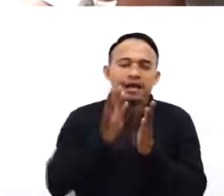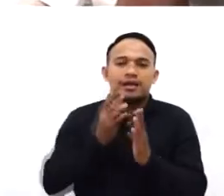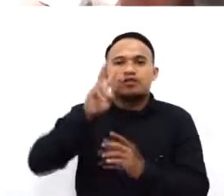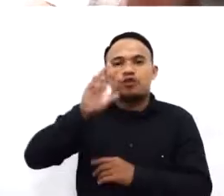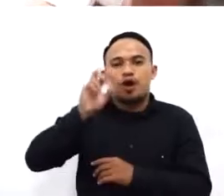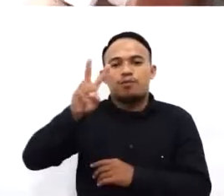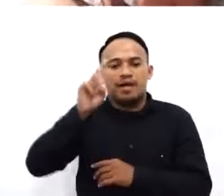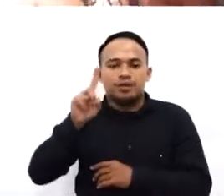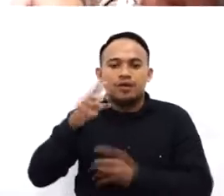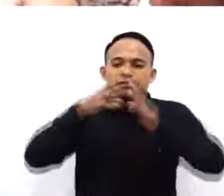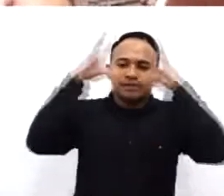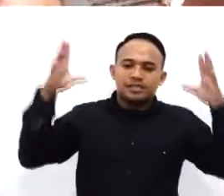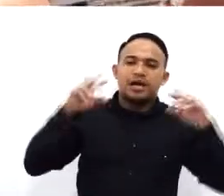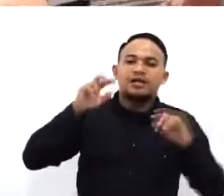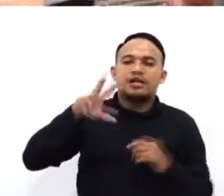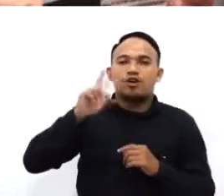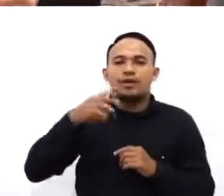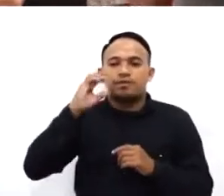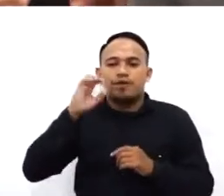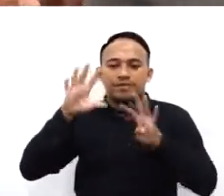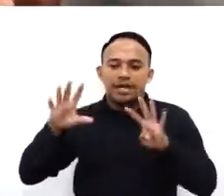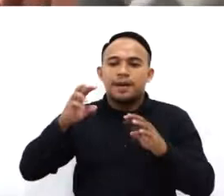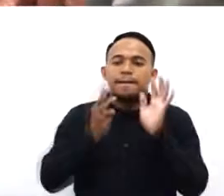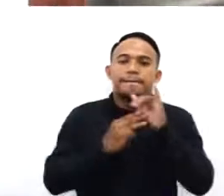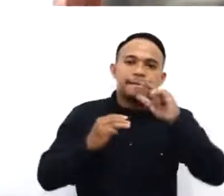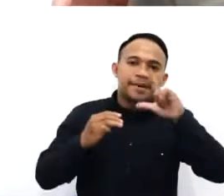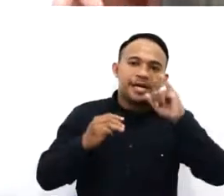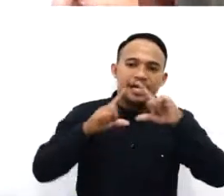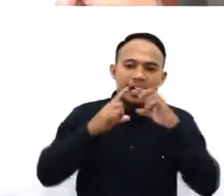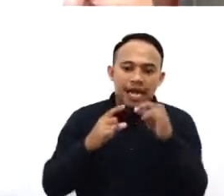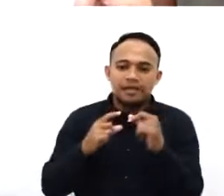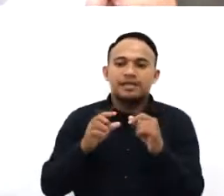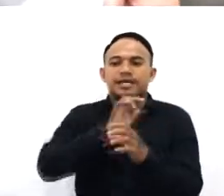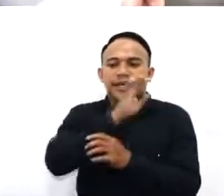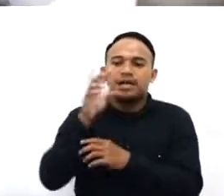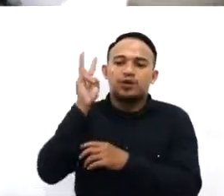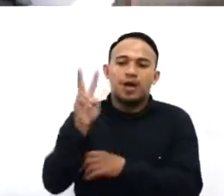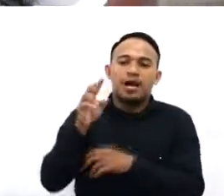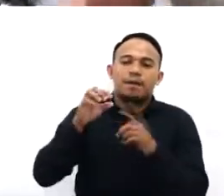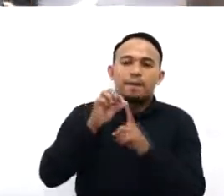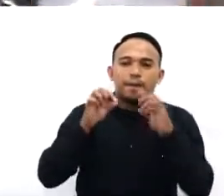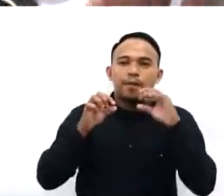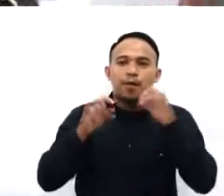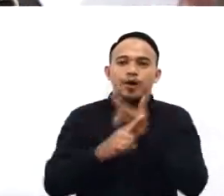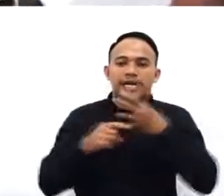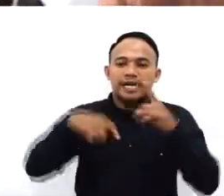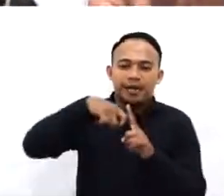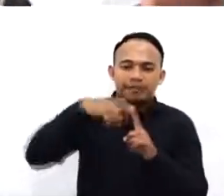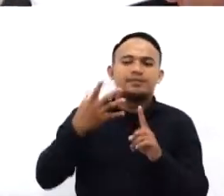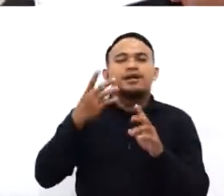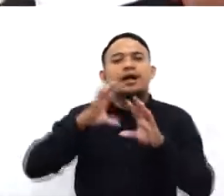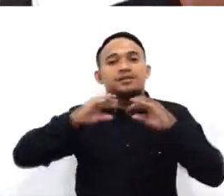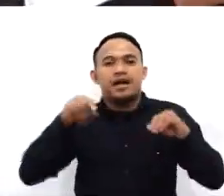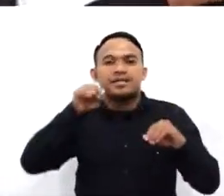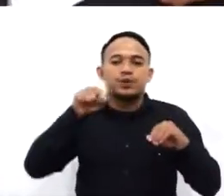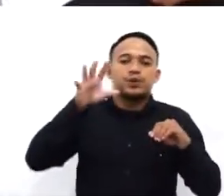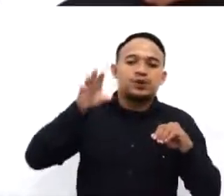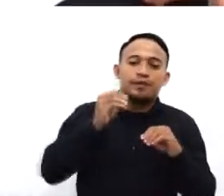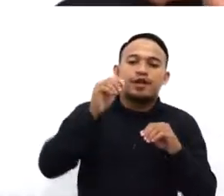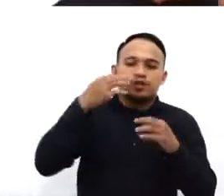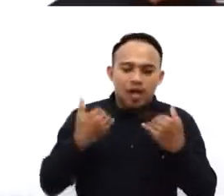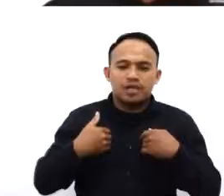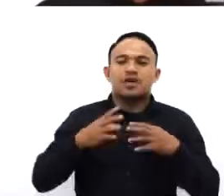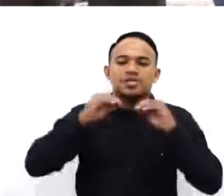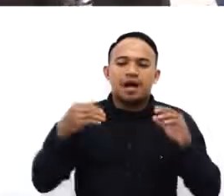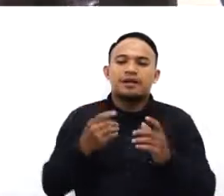anggaran 2021 sebesar Rp3,09 miliar rupiah. Selain dua proyek pekerjaan itu, ada